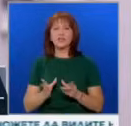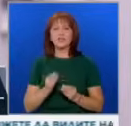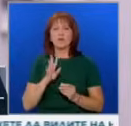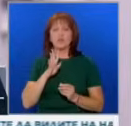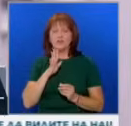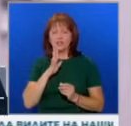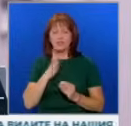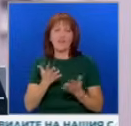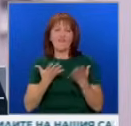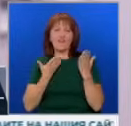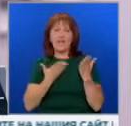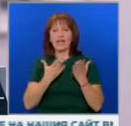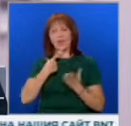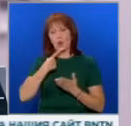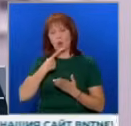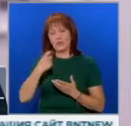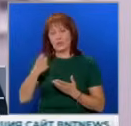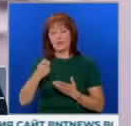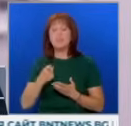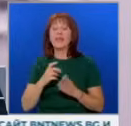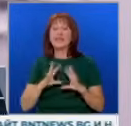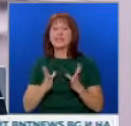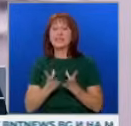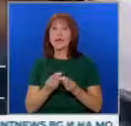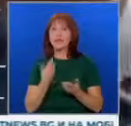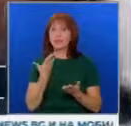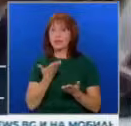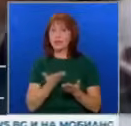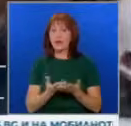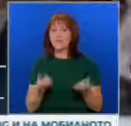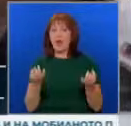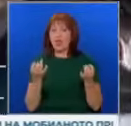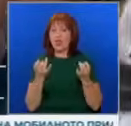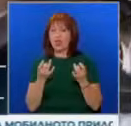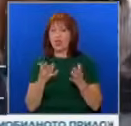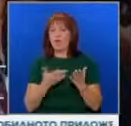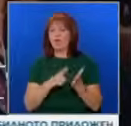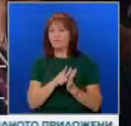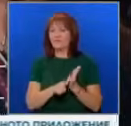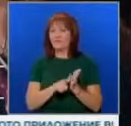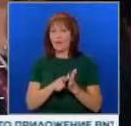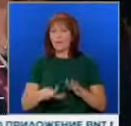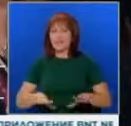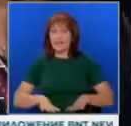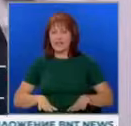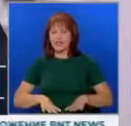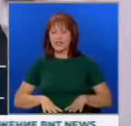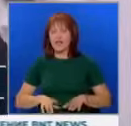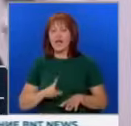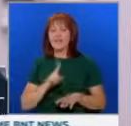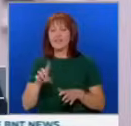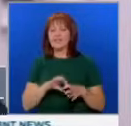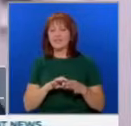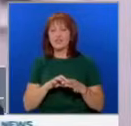най-велики години в историята на нашата страна. Заедно ще дадем началото на нова епоха на просперитет за гражданите ни, независимо от цвета